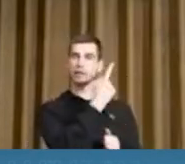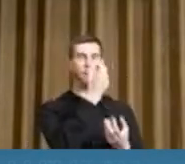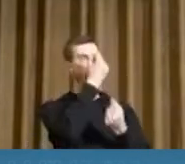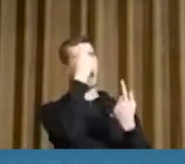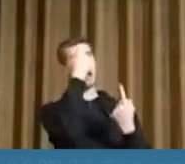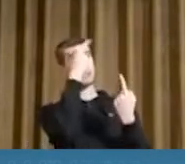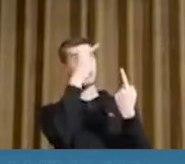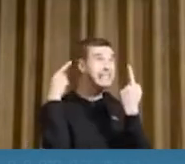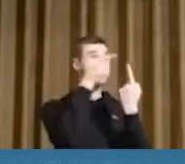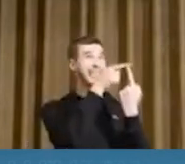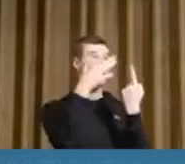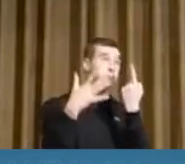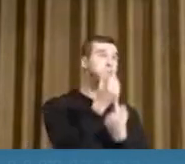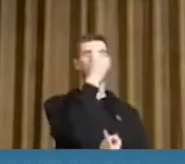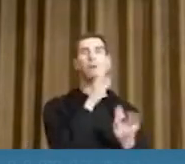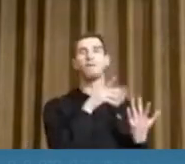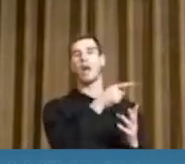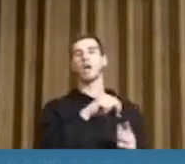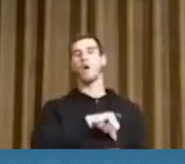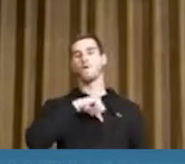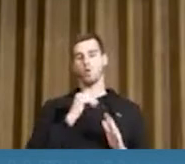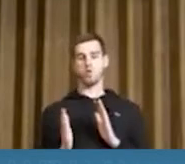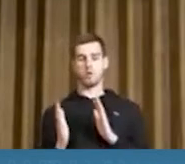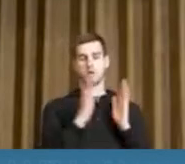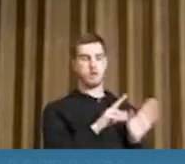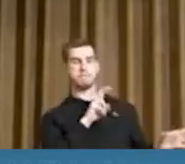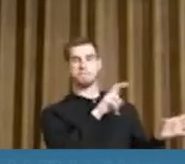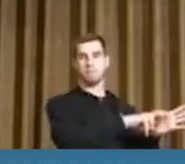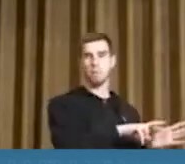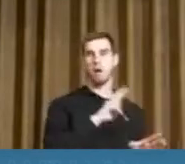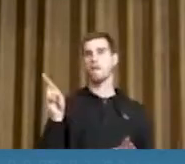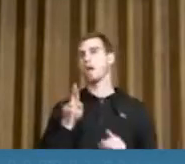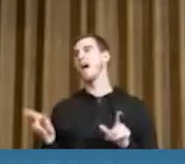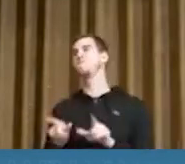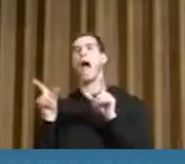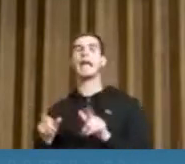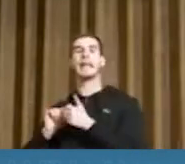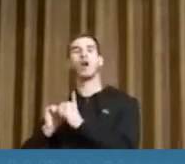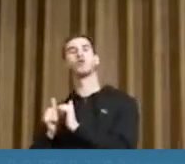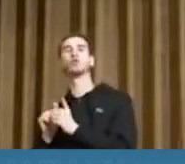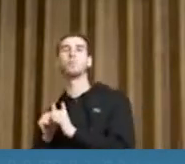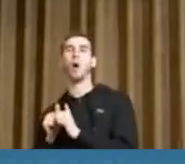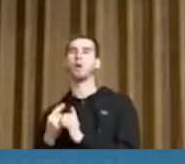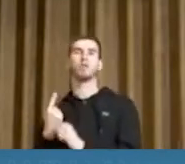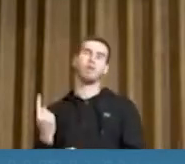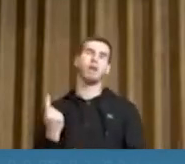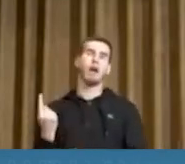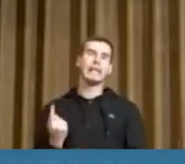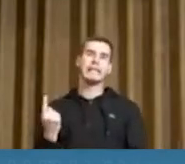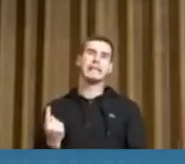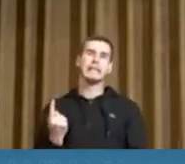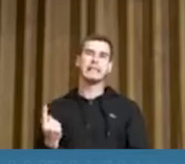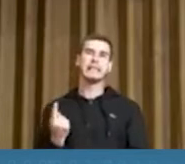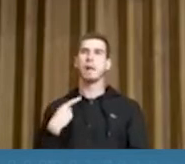hat, eventuell schon eher wieder ein bisschen früher einsteigt, als das jetzt bei einem Freizeitsportler der Fall ist, der damit in der Regel auch nicht oder nicht sein